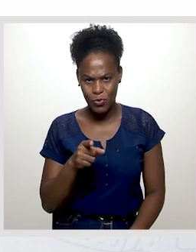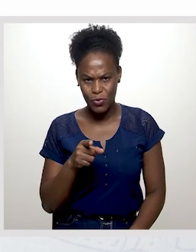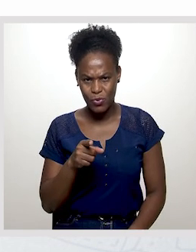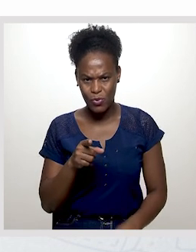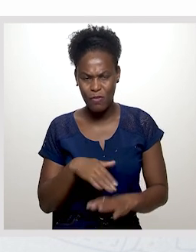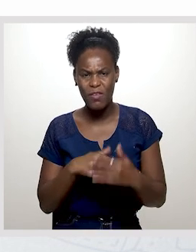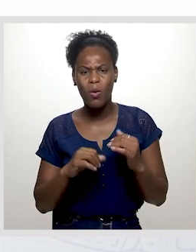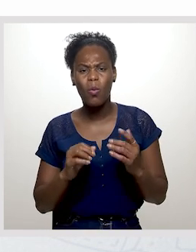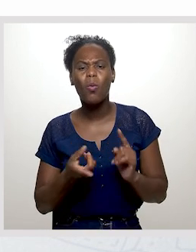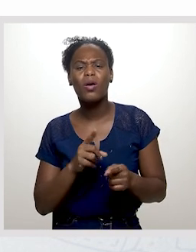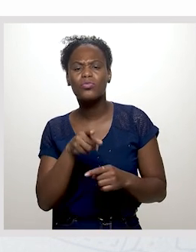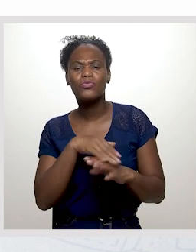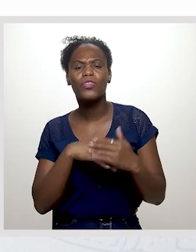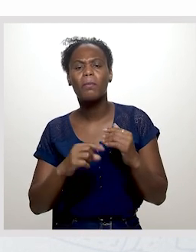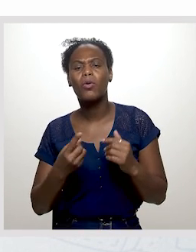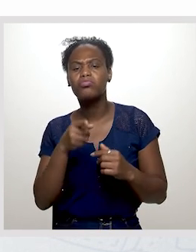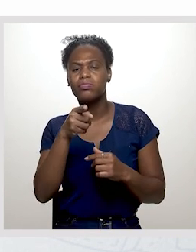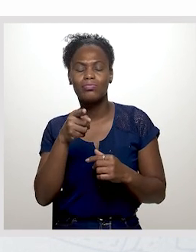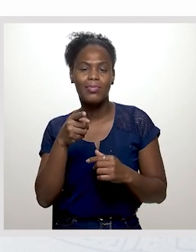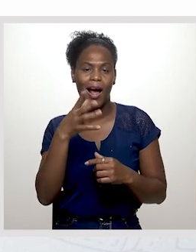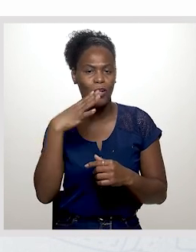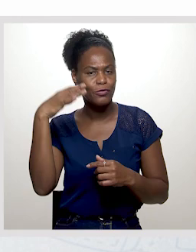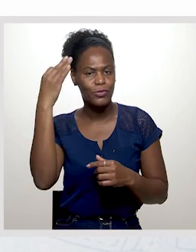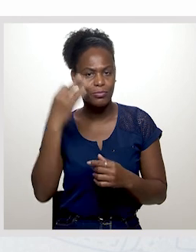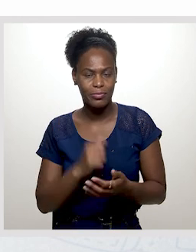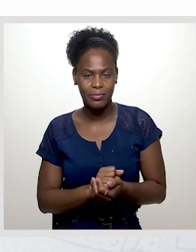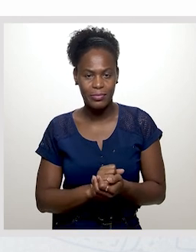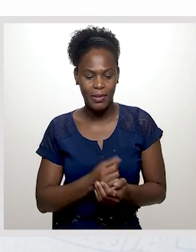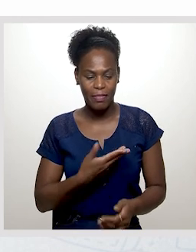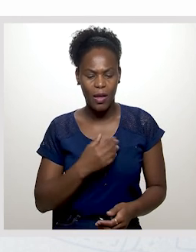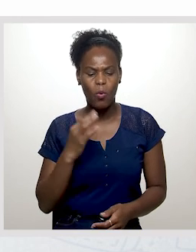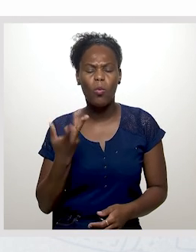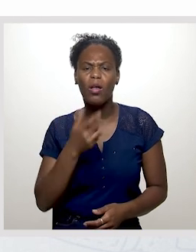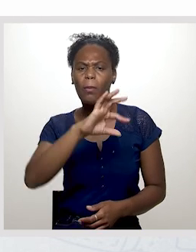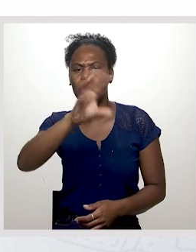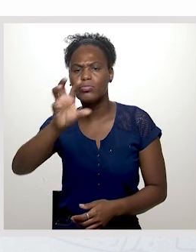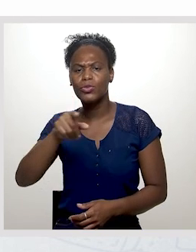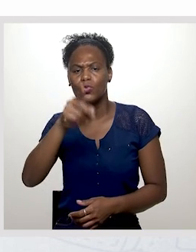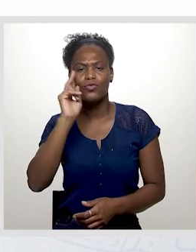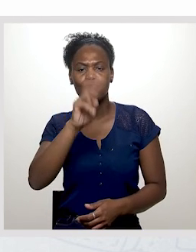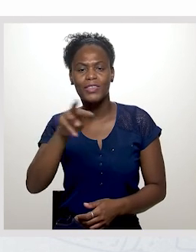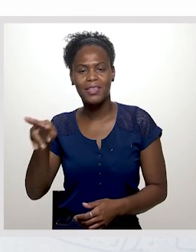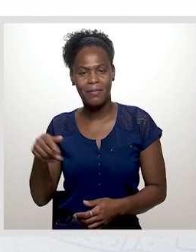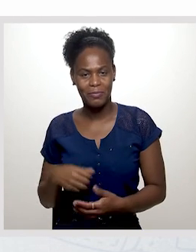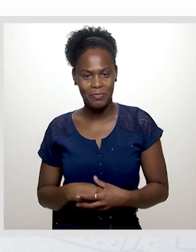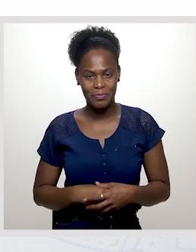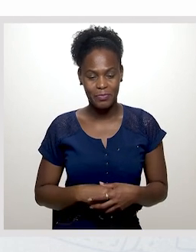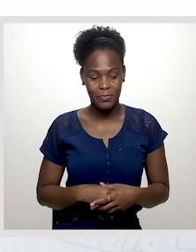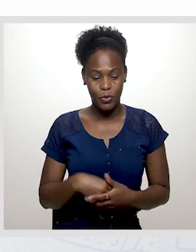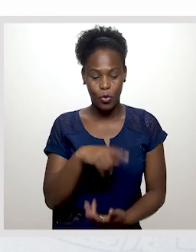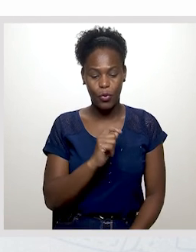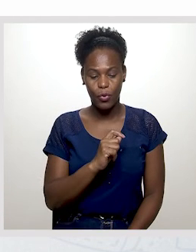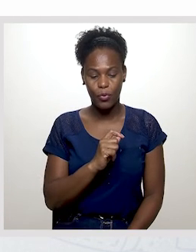quoi pour ton anniversaire ?» D, « Combien de pays avez-vous visité ?»